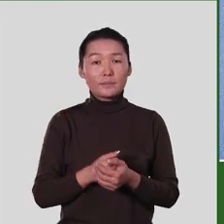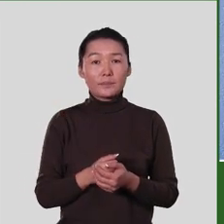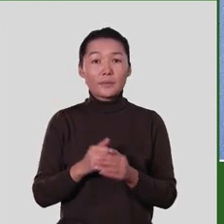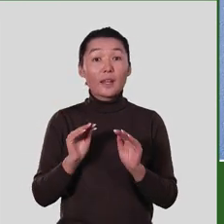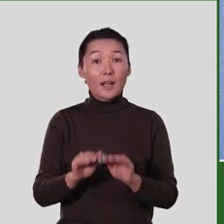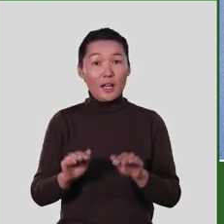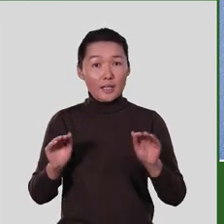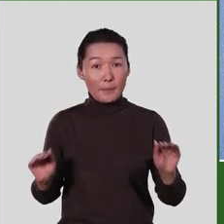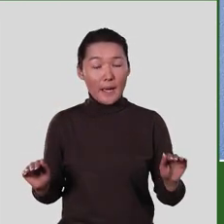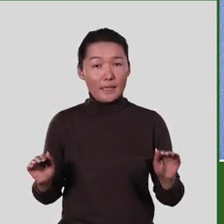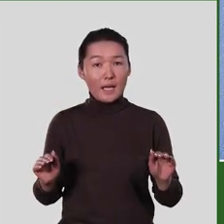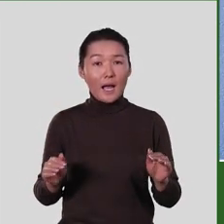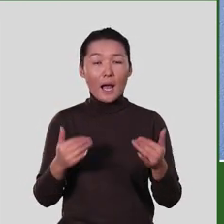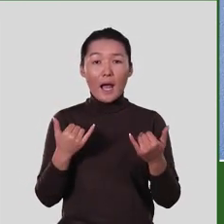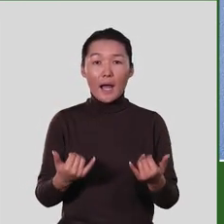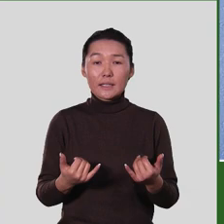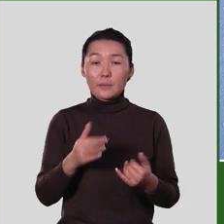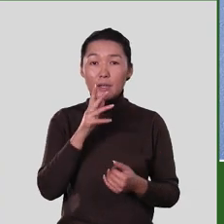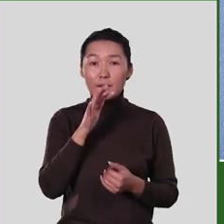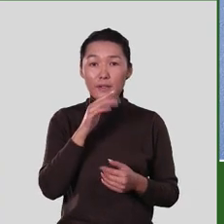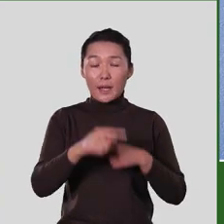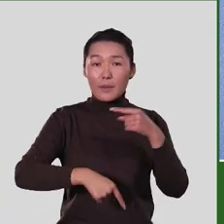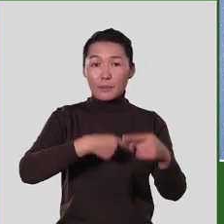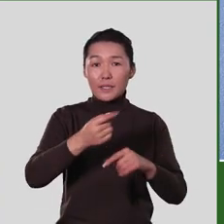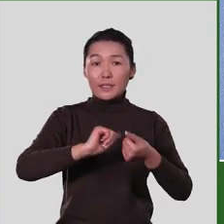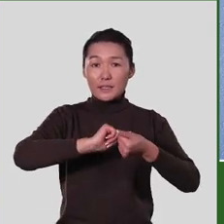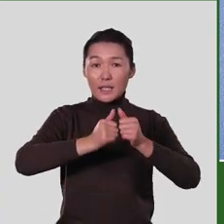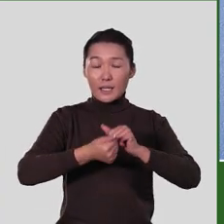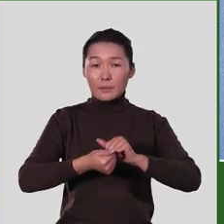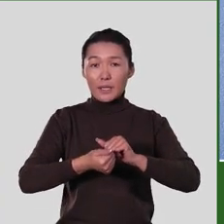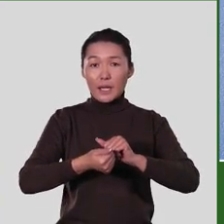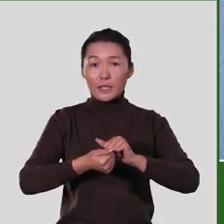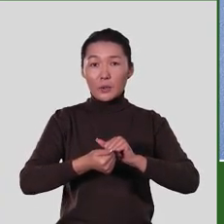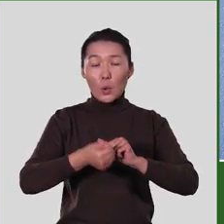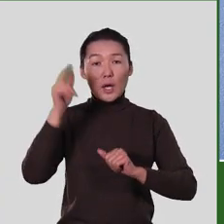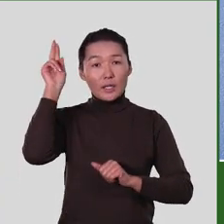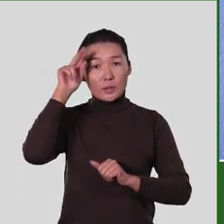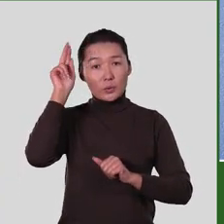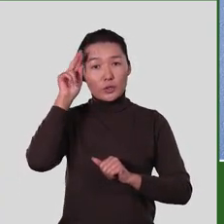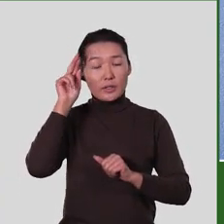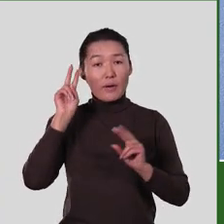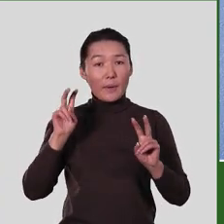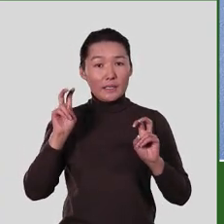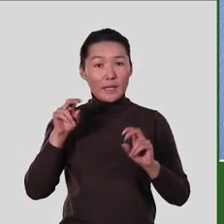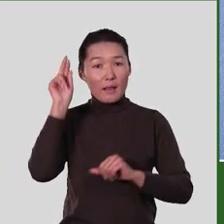Ребята, а теперь настало время перейти к закреплению пройденного на уроке материала.